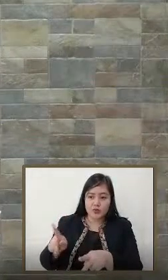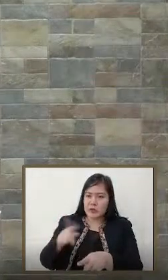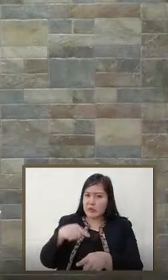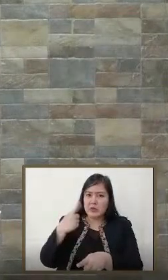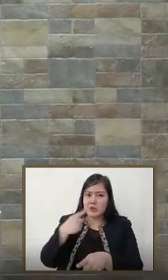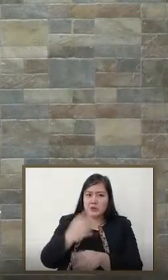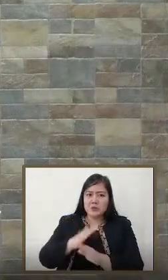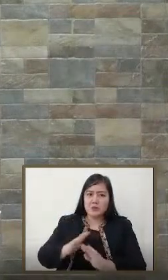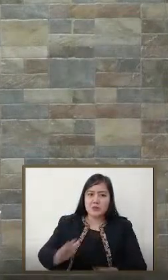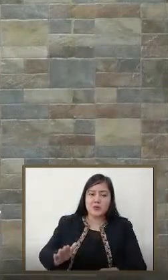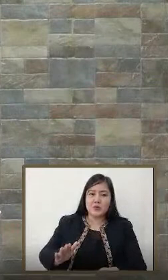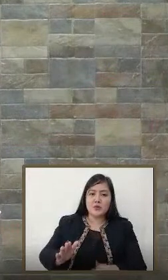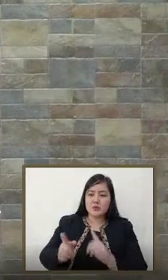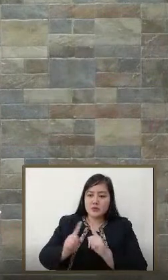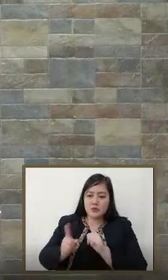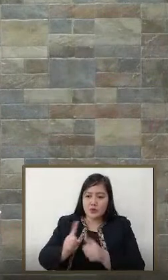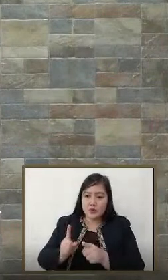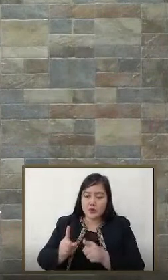usapan.